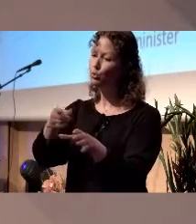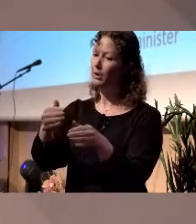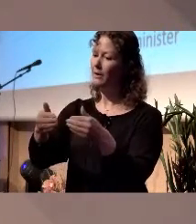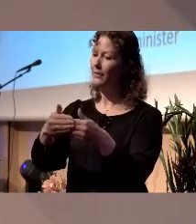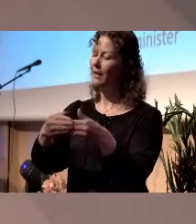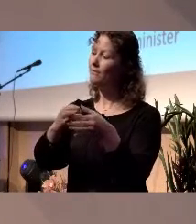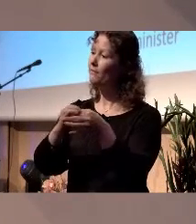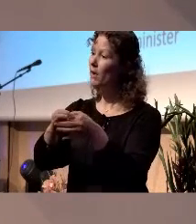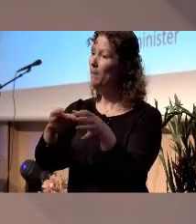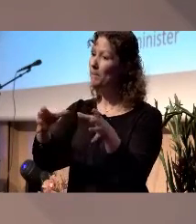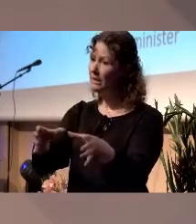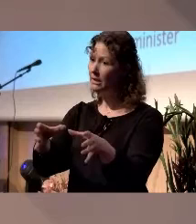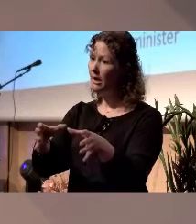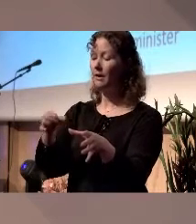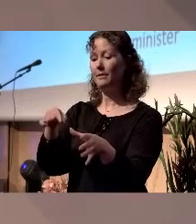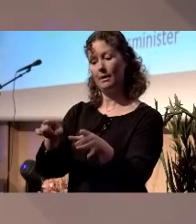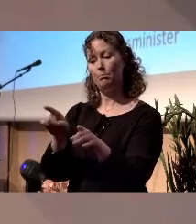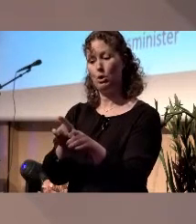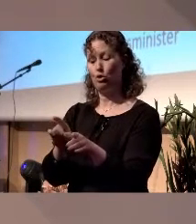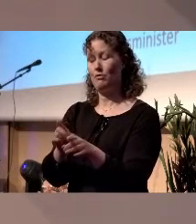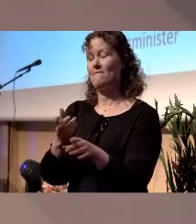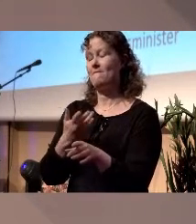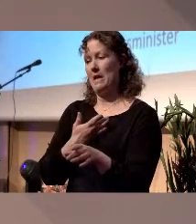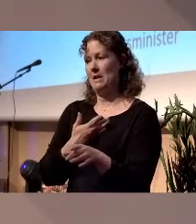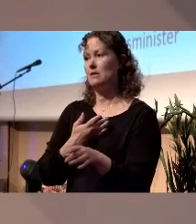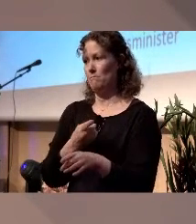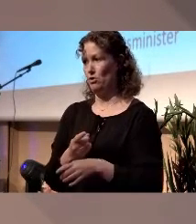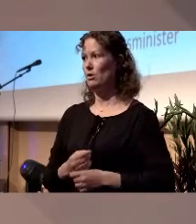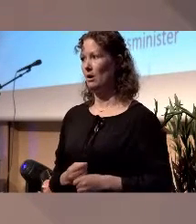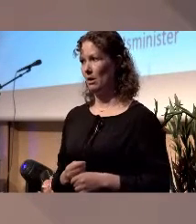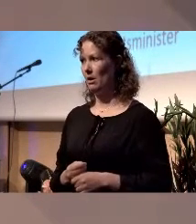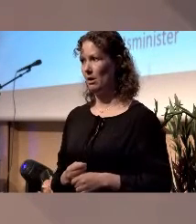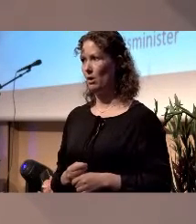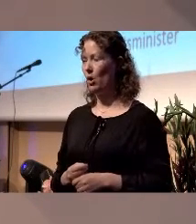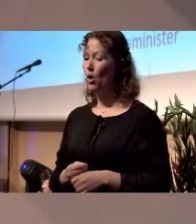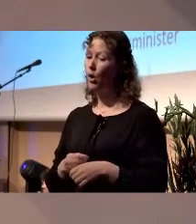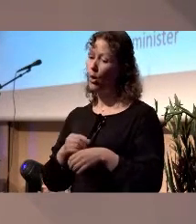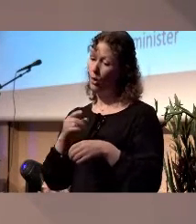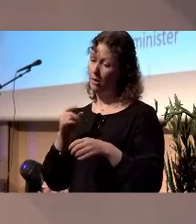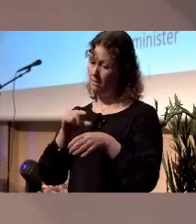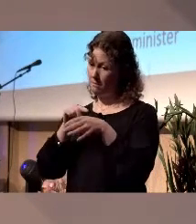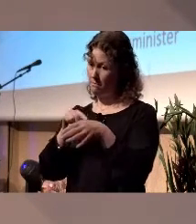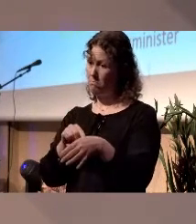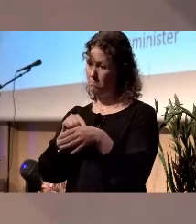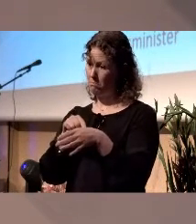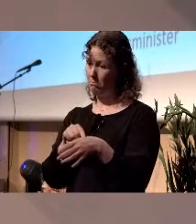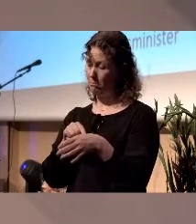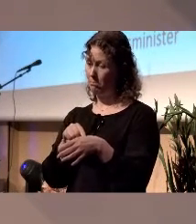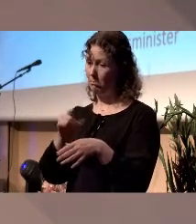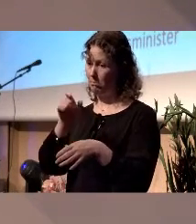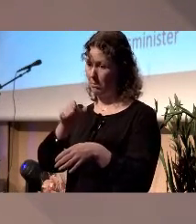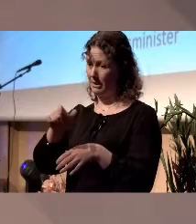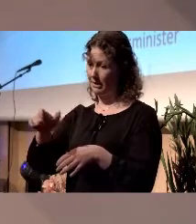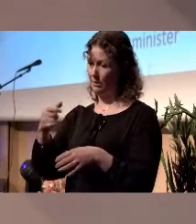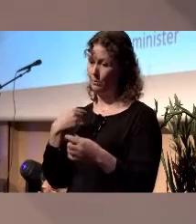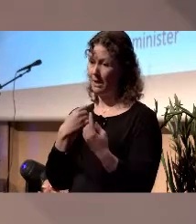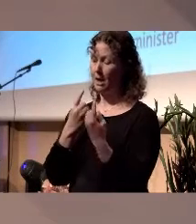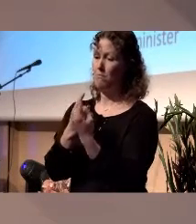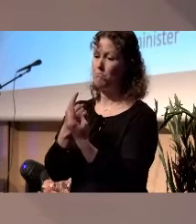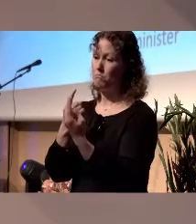sin egen familie, betyr veldig mye. Og det pasientene jeg møtte fortalte, det at de opplevde både at